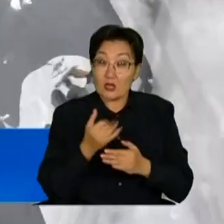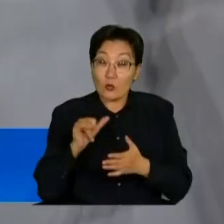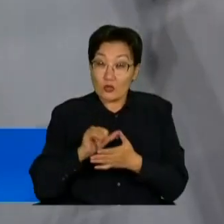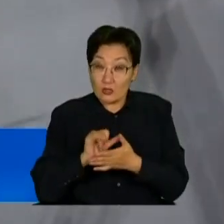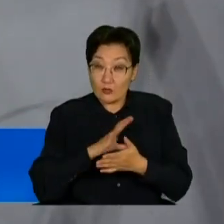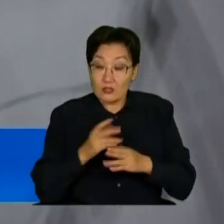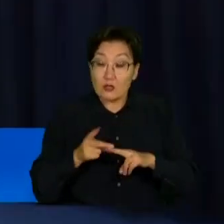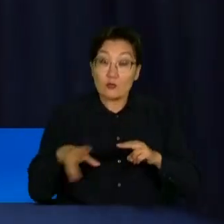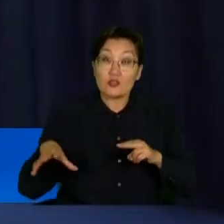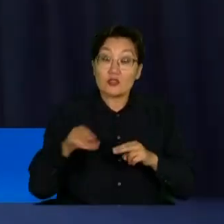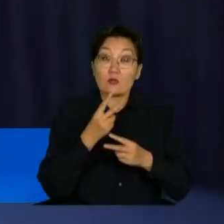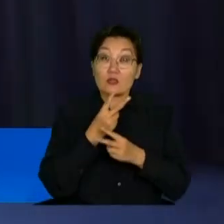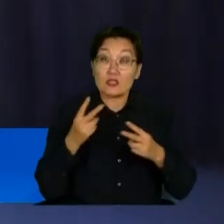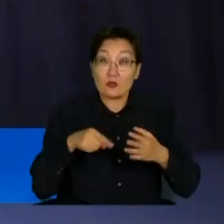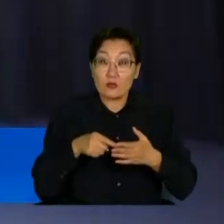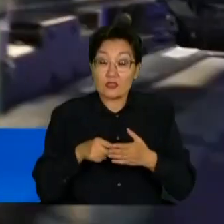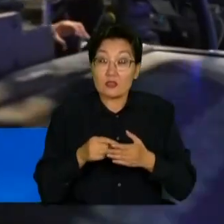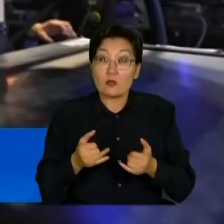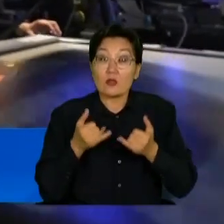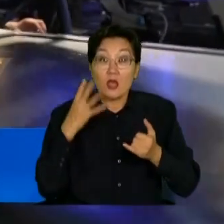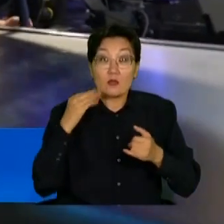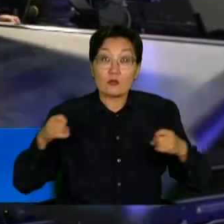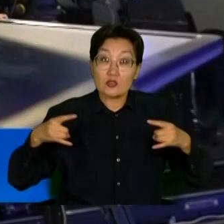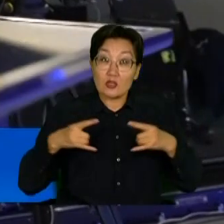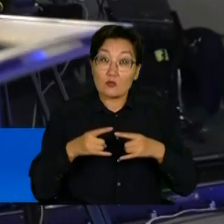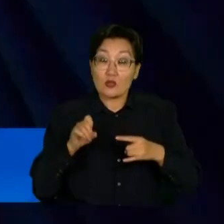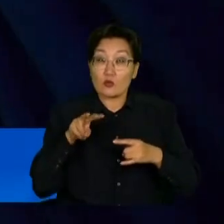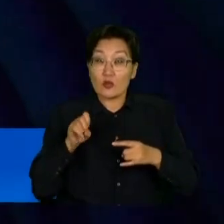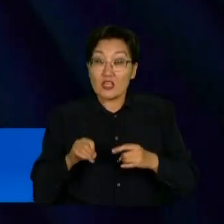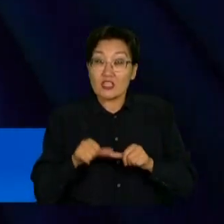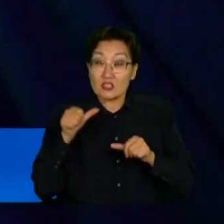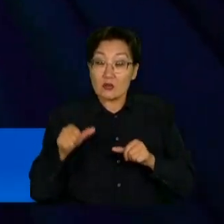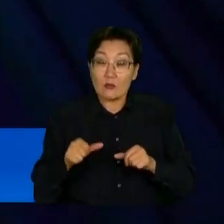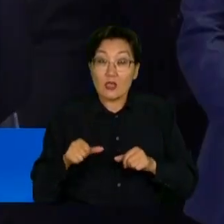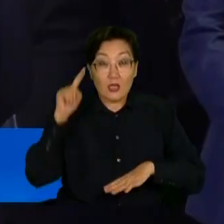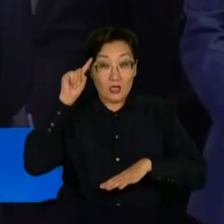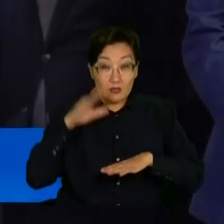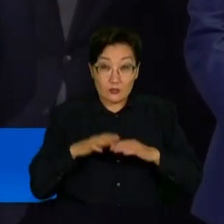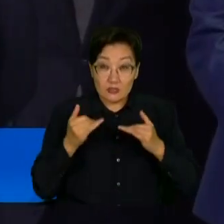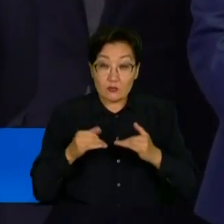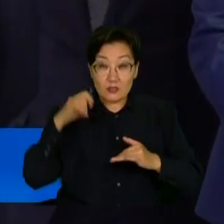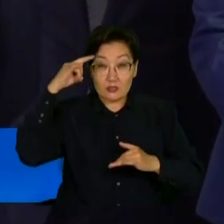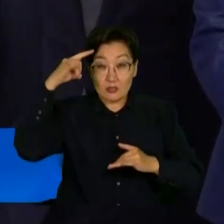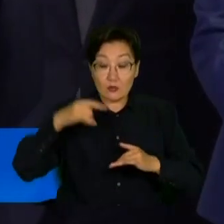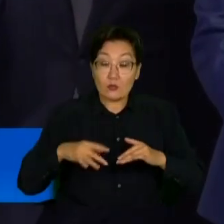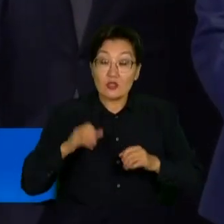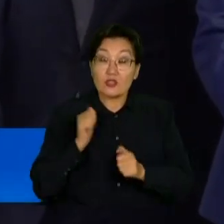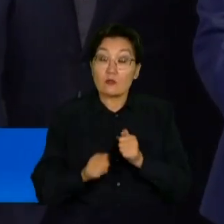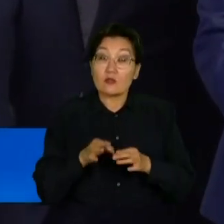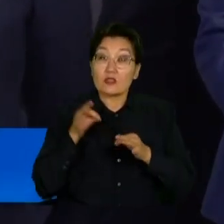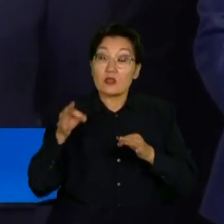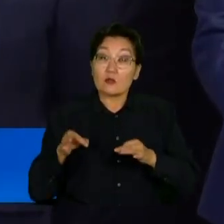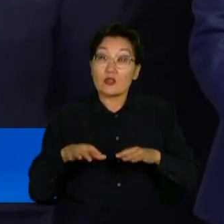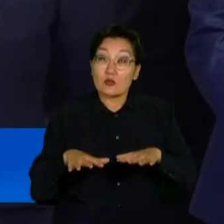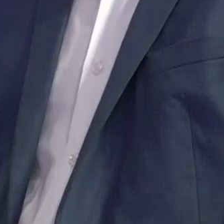отыр. Осының бәрін көре келе, қала үшін Алматы телеарнасының рөлі ерекше деген әкім ендігіде елдің әр өңіріндегі көрерменнің